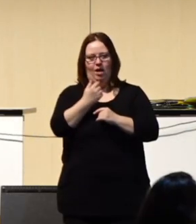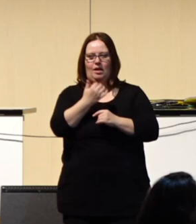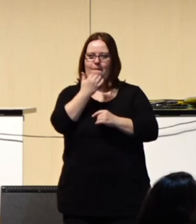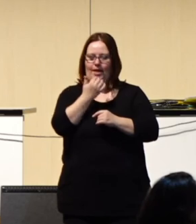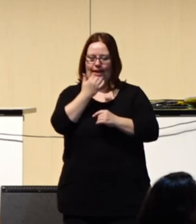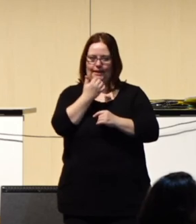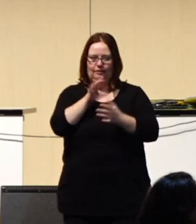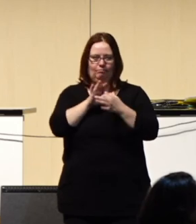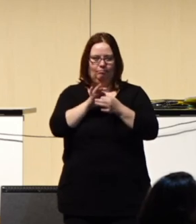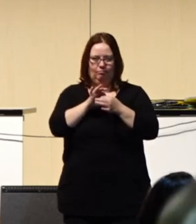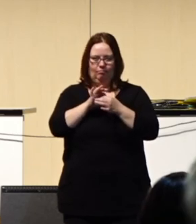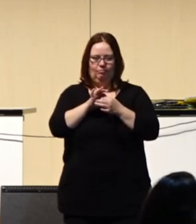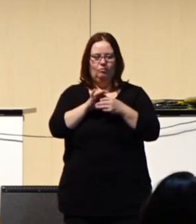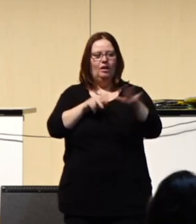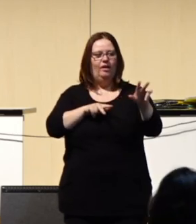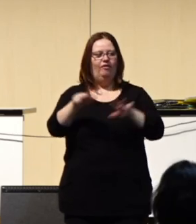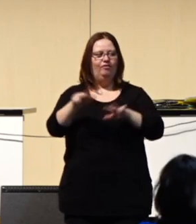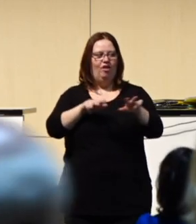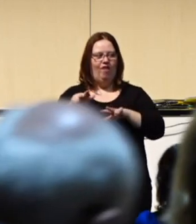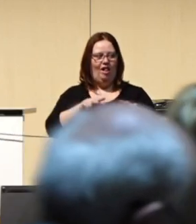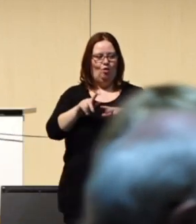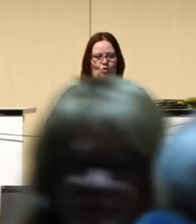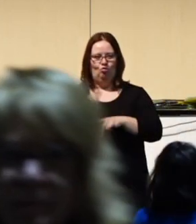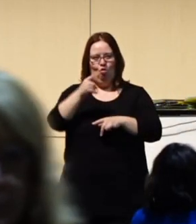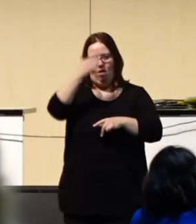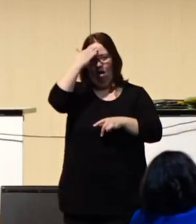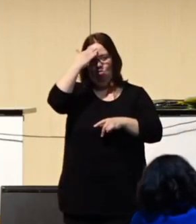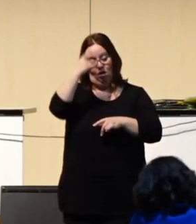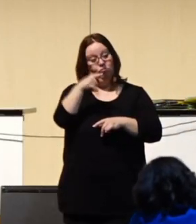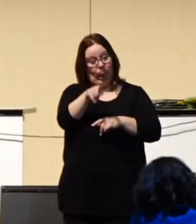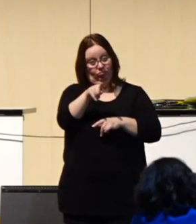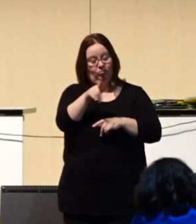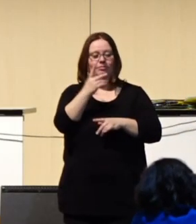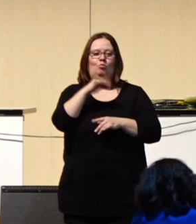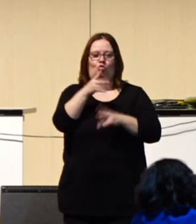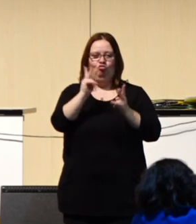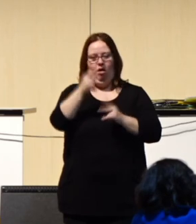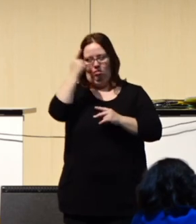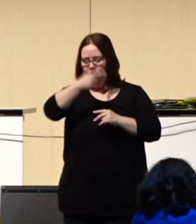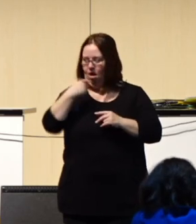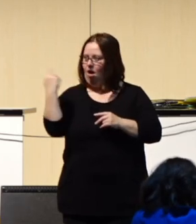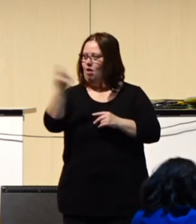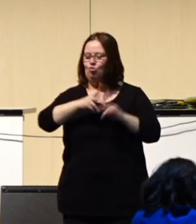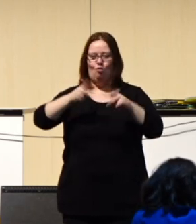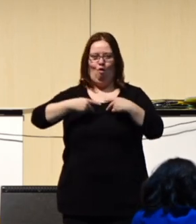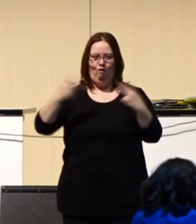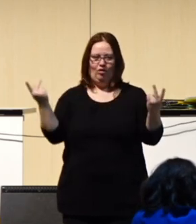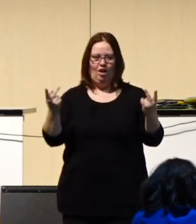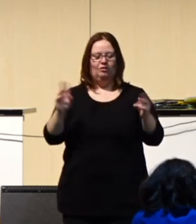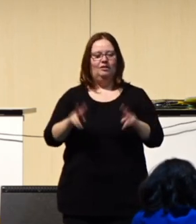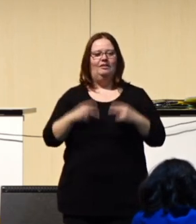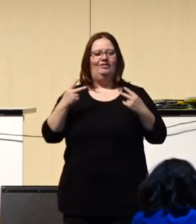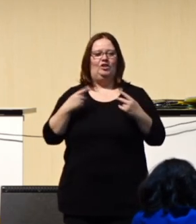Punkt dafür, dass das Verwaltungsoberhaupt, also Sie, dem Stadtrat und der Öffentlichkeit über